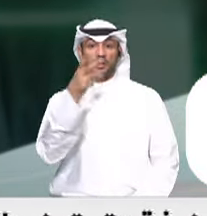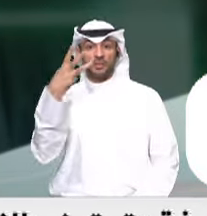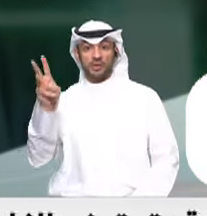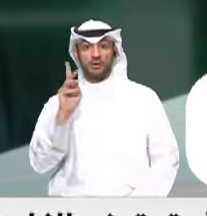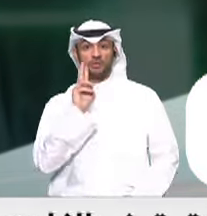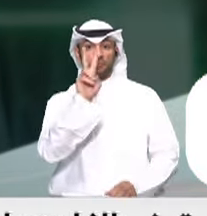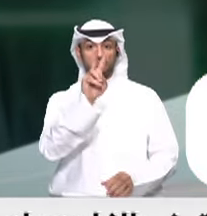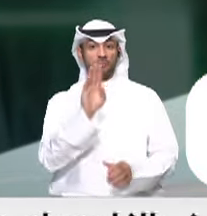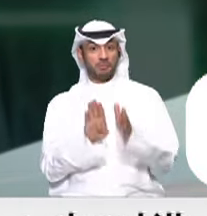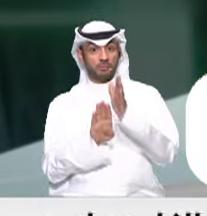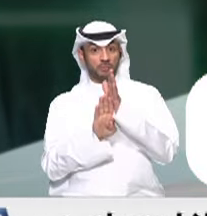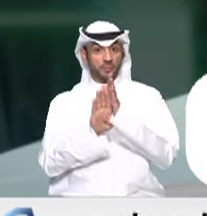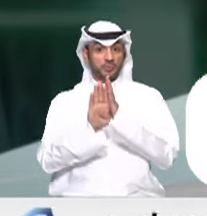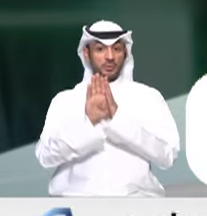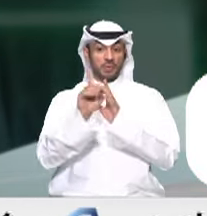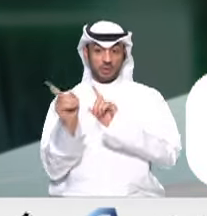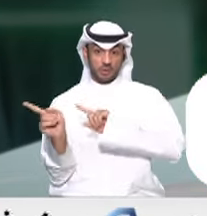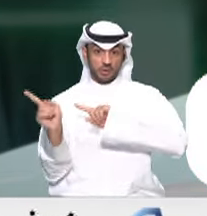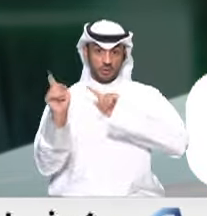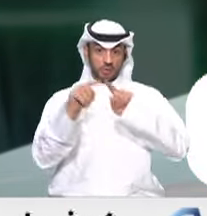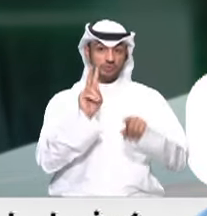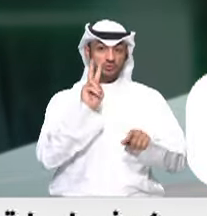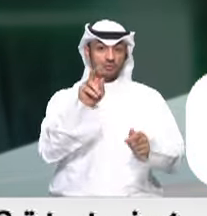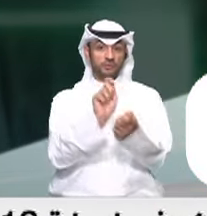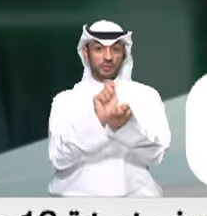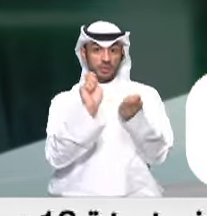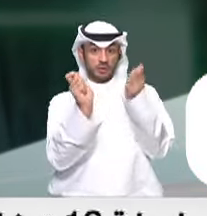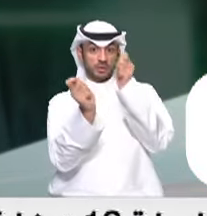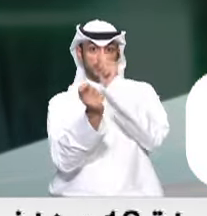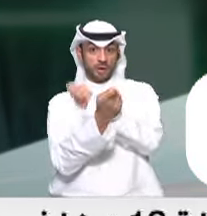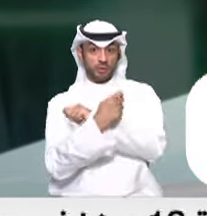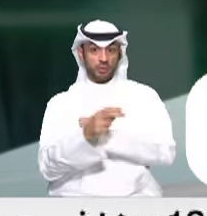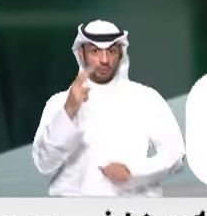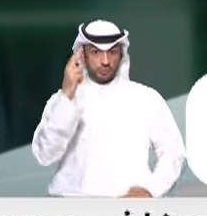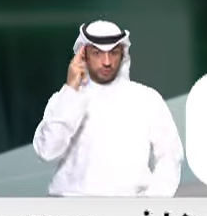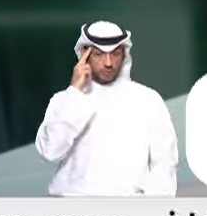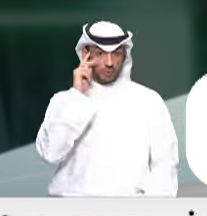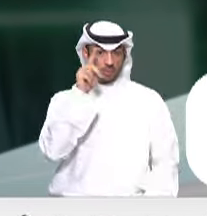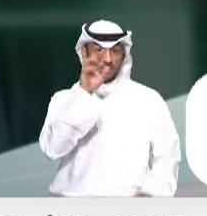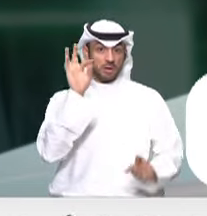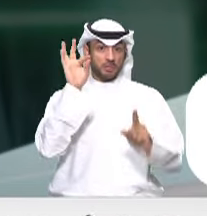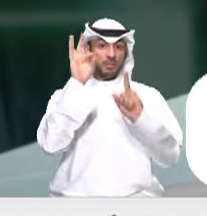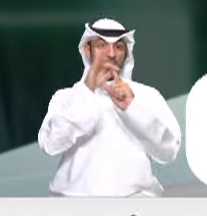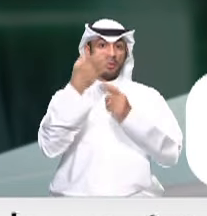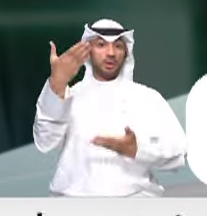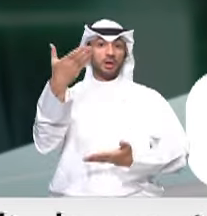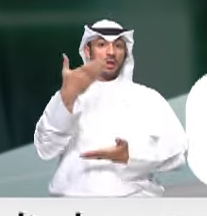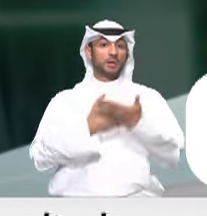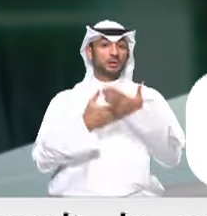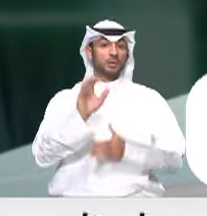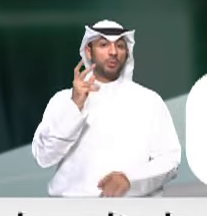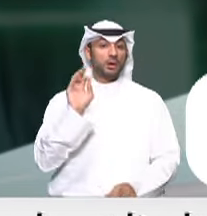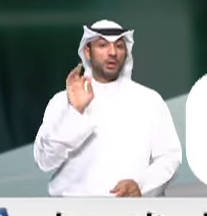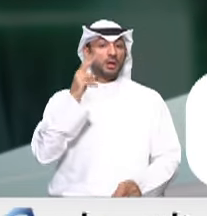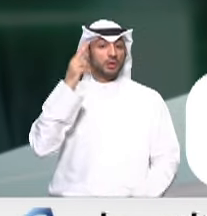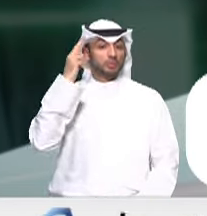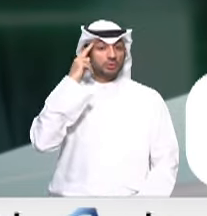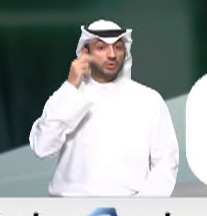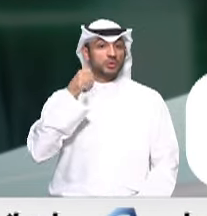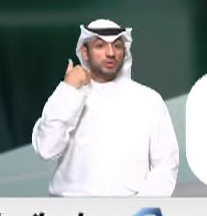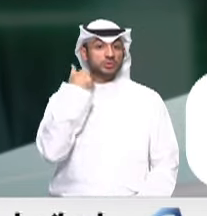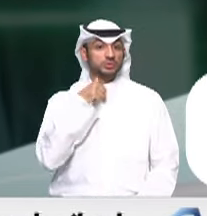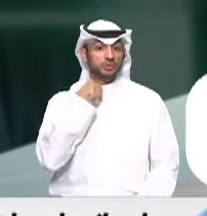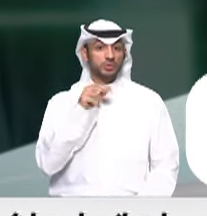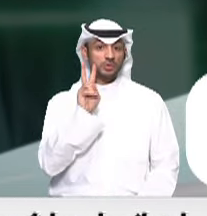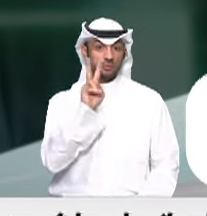بلا انقطاع لتسجل نقطة تحول محورية يوثق تفاصيلها تاريخ المملكة الحديث الذي اعتمد